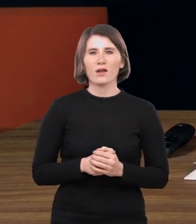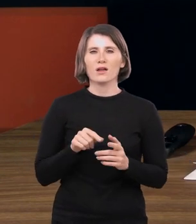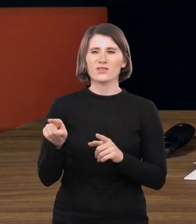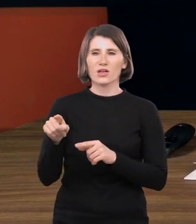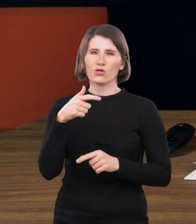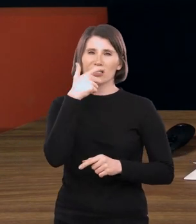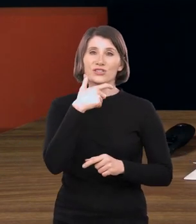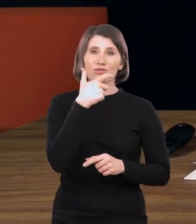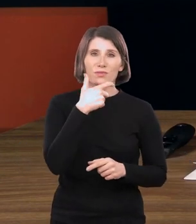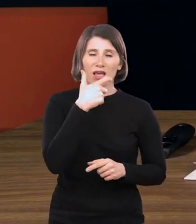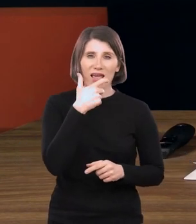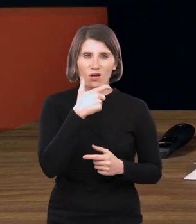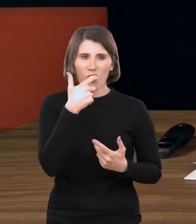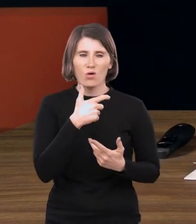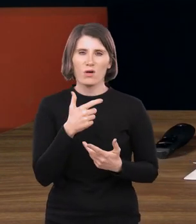się czasami